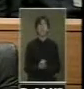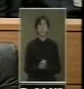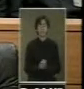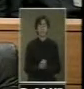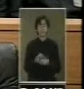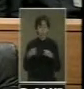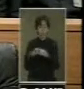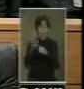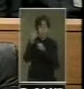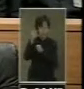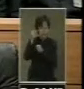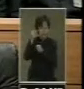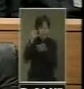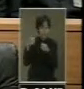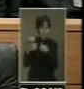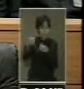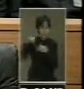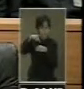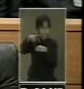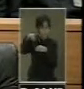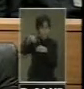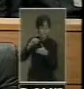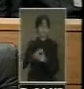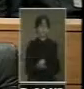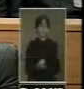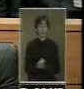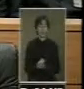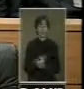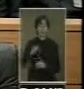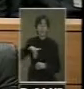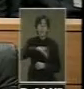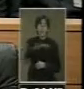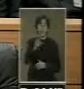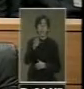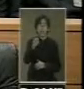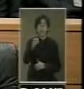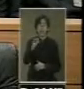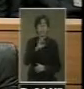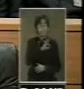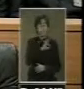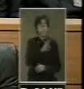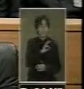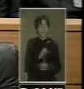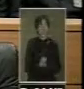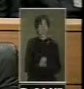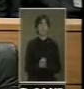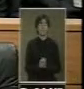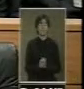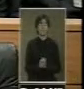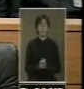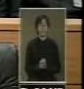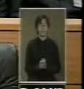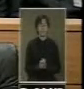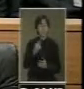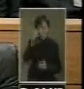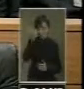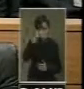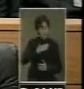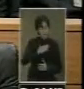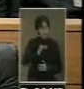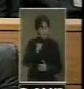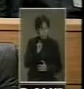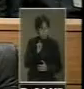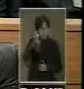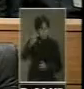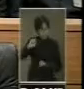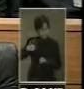และคนกลุ่มนี้ผมเรียนนะครับเพื่อนสมาชิกรัฐสภาบางคนท่านอย่าถือผมเป็นศัตรูเลยครับ